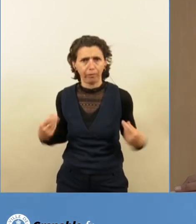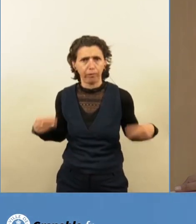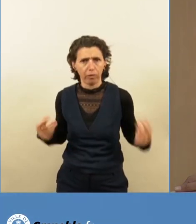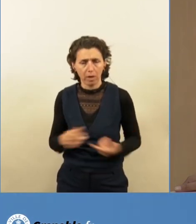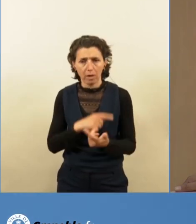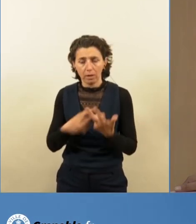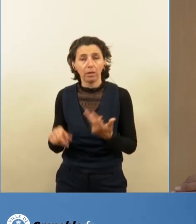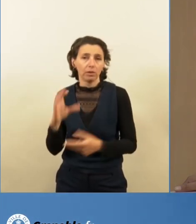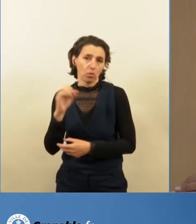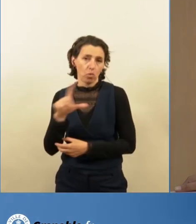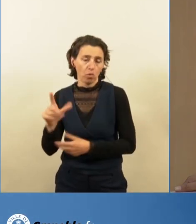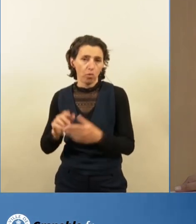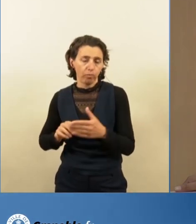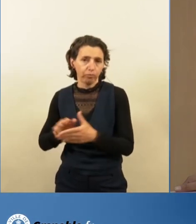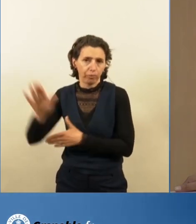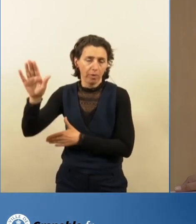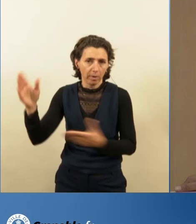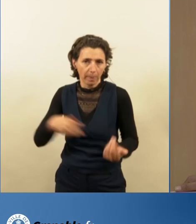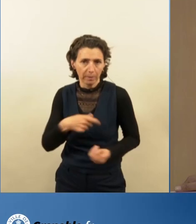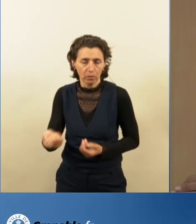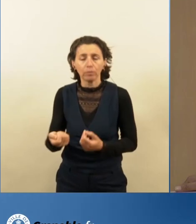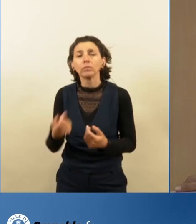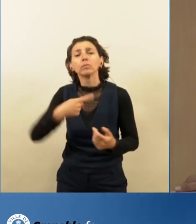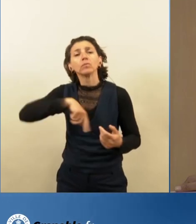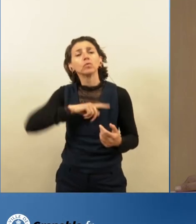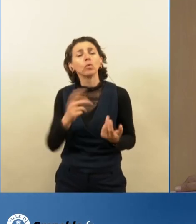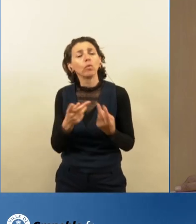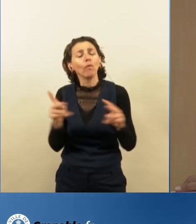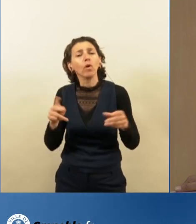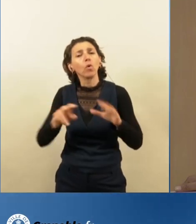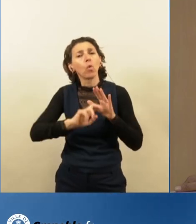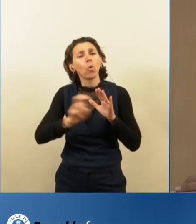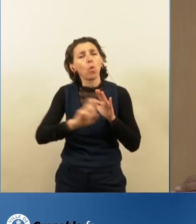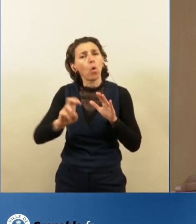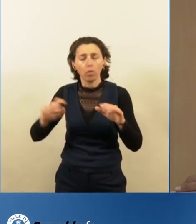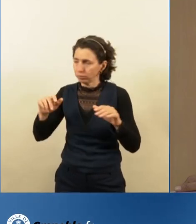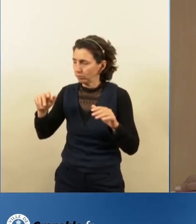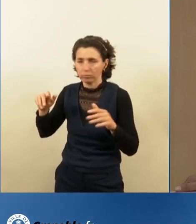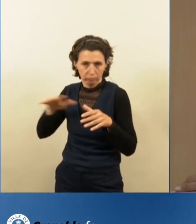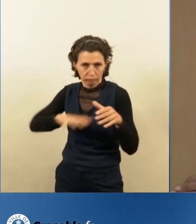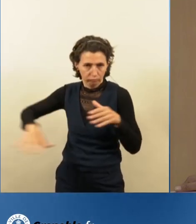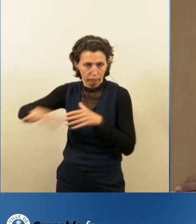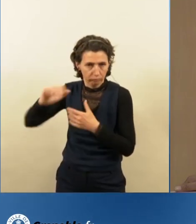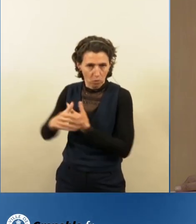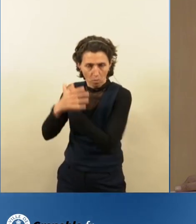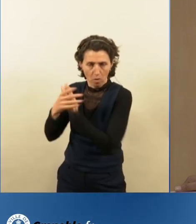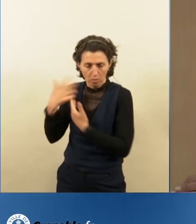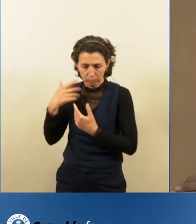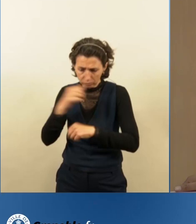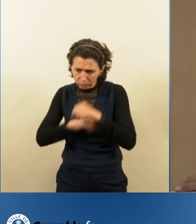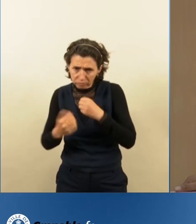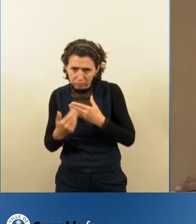CO2 un autre échelle grenougloie une métropolitaine ces dispositifs il est inutile puisque